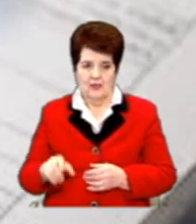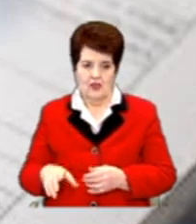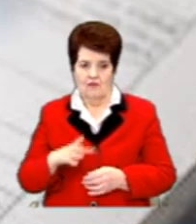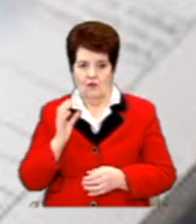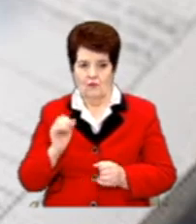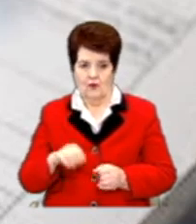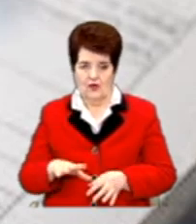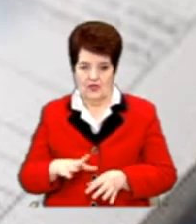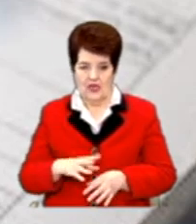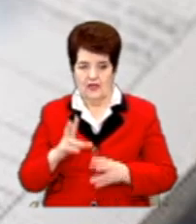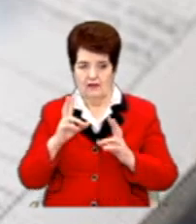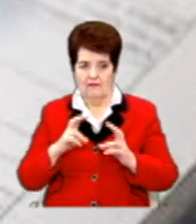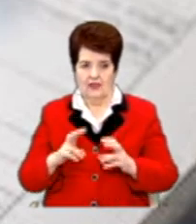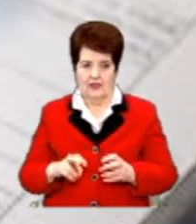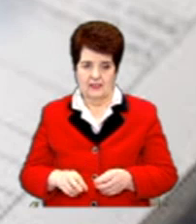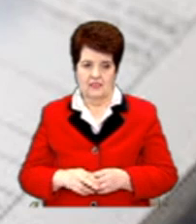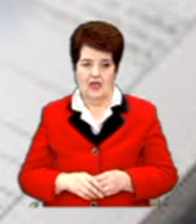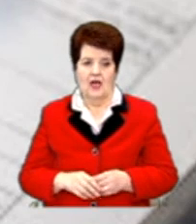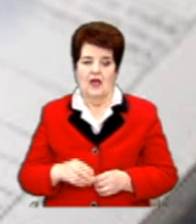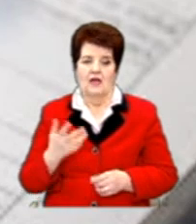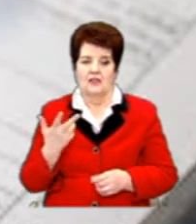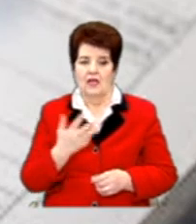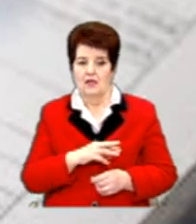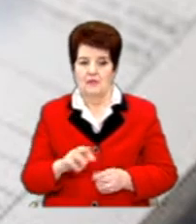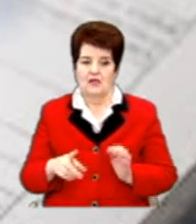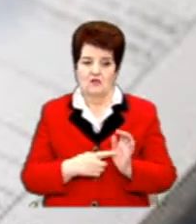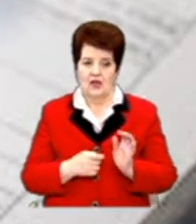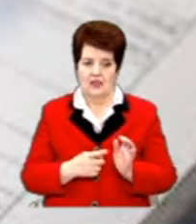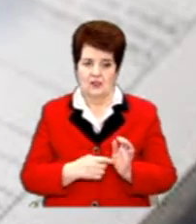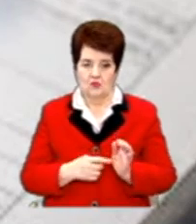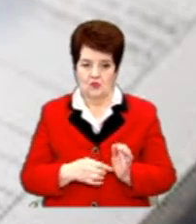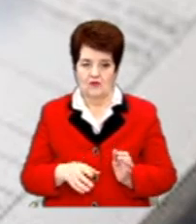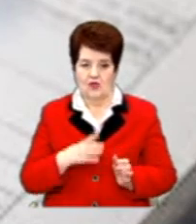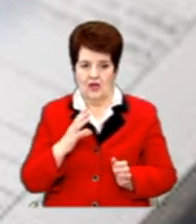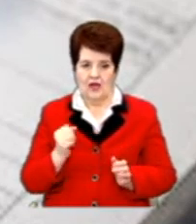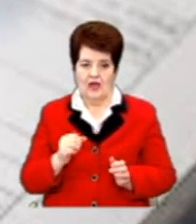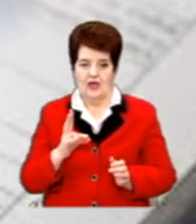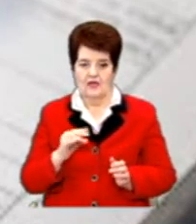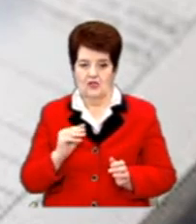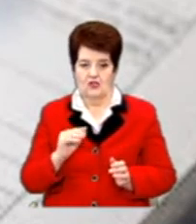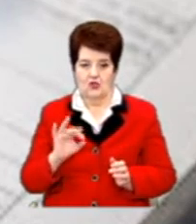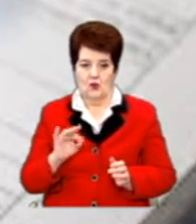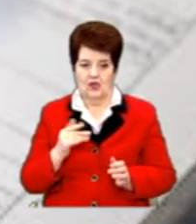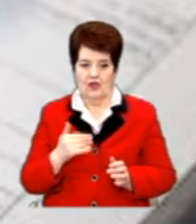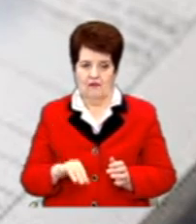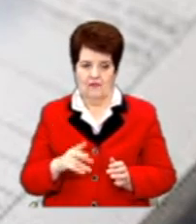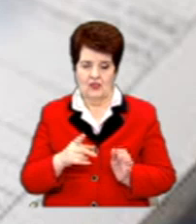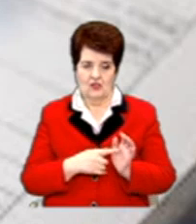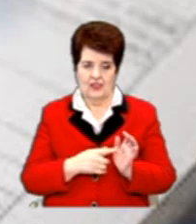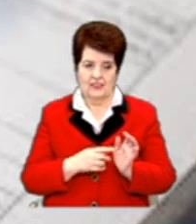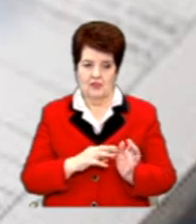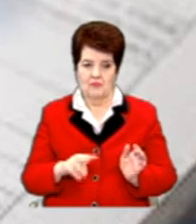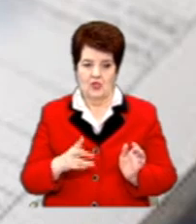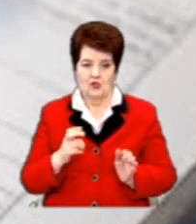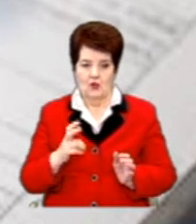putea efectua investigații PET-CT, 3600 de pacienți vor beneficia de angiografii, 6200 pacienți vor